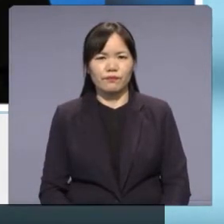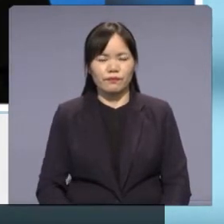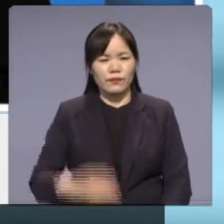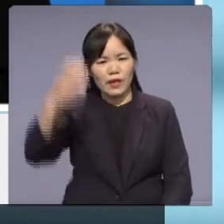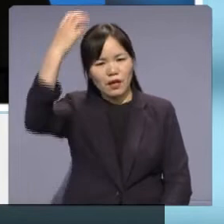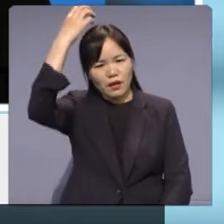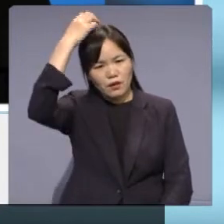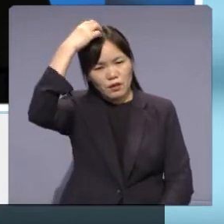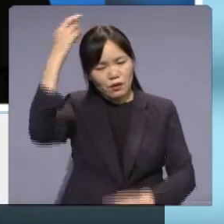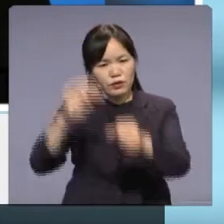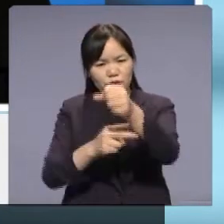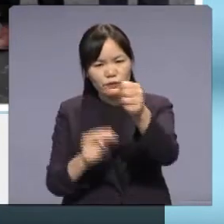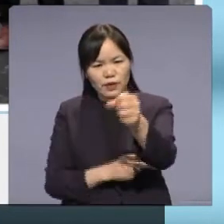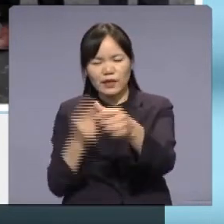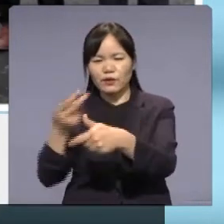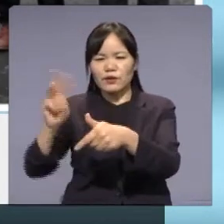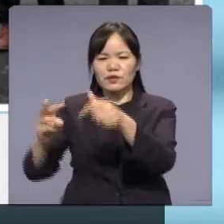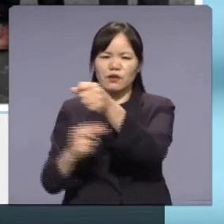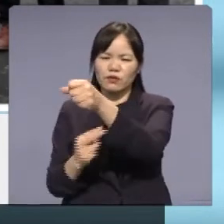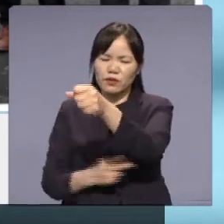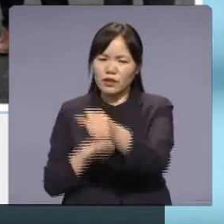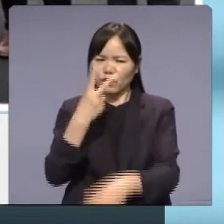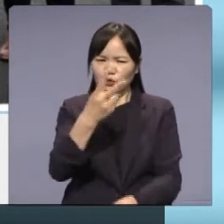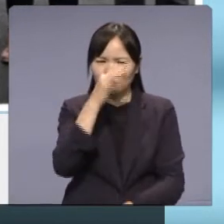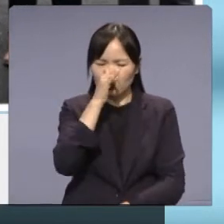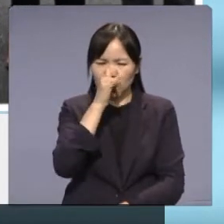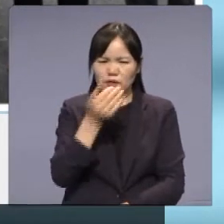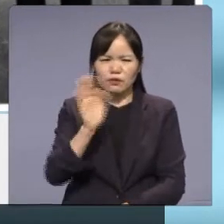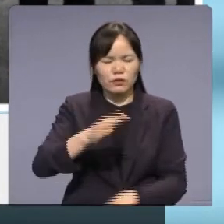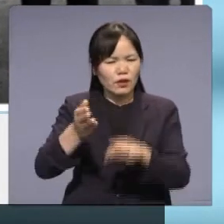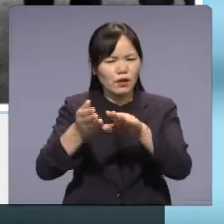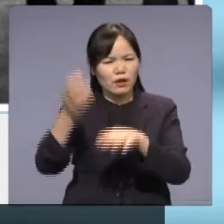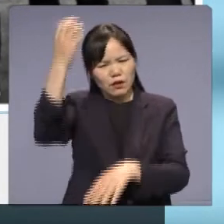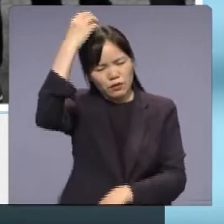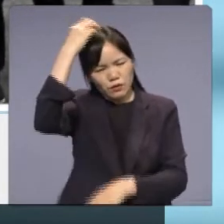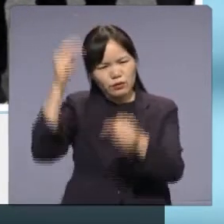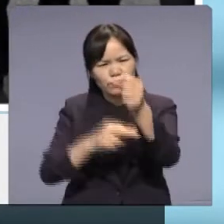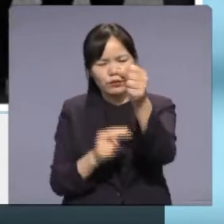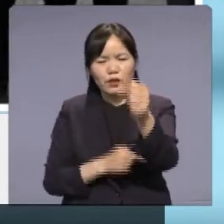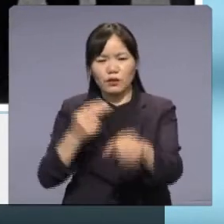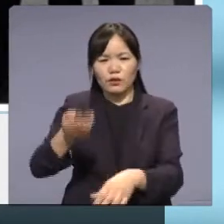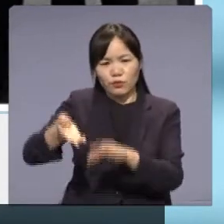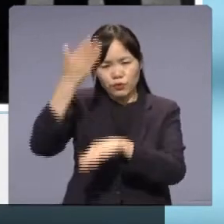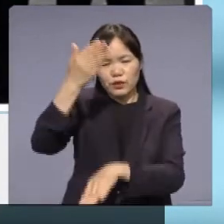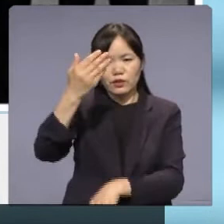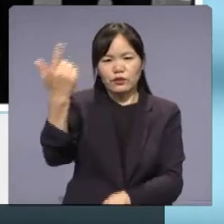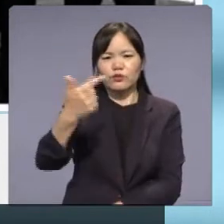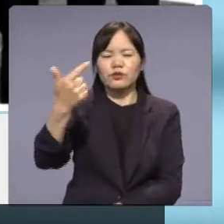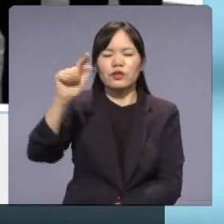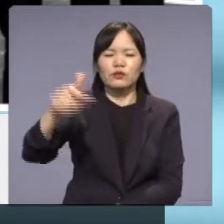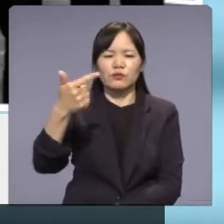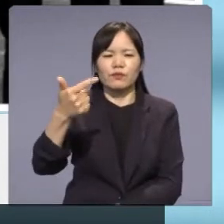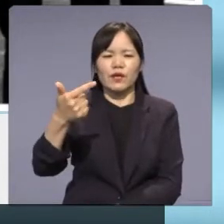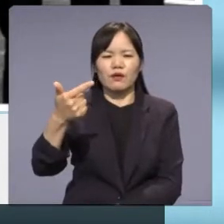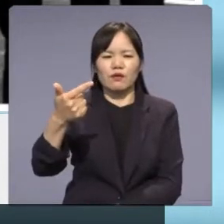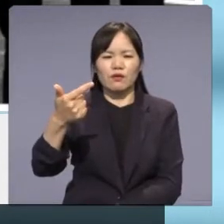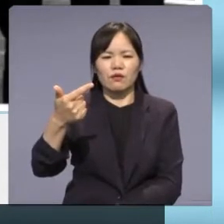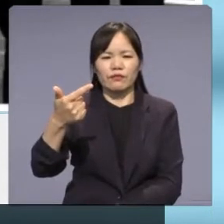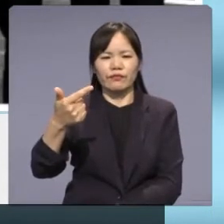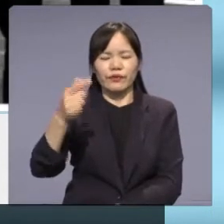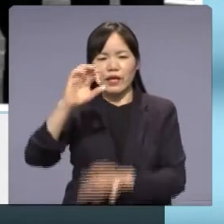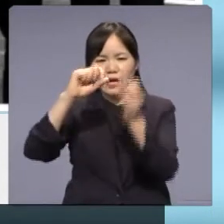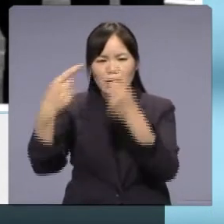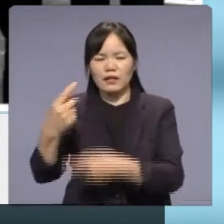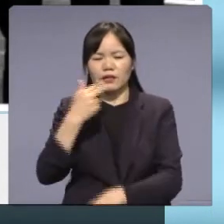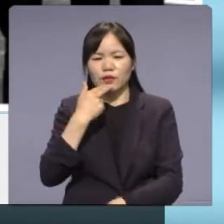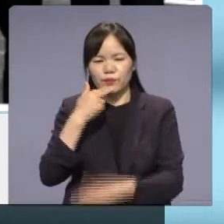영종대교하고 예. 인천대교를 다니는데 영종대교 상부 도로는 6,600원에 할인 없이 그냥 다녀야 되고 그리고 그